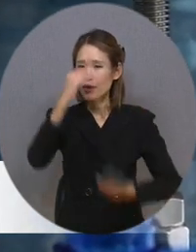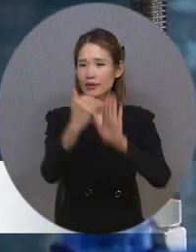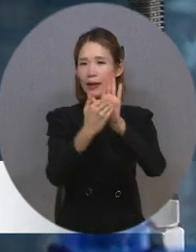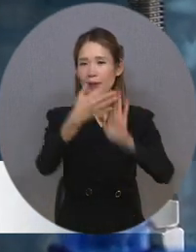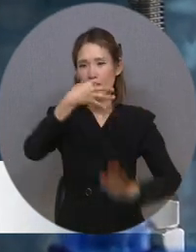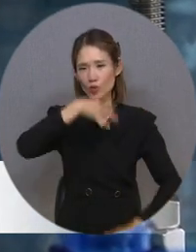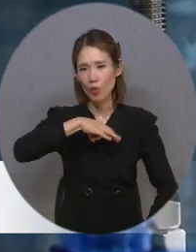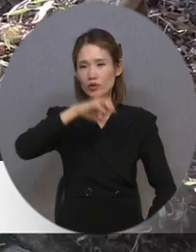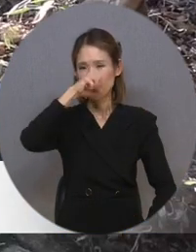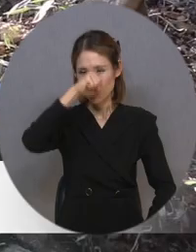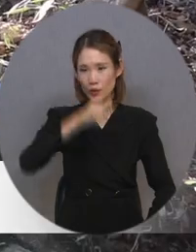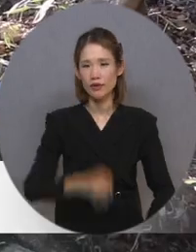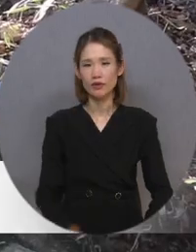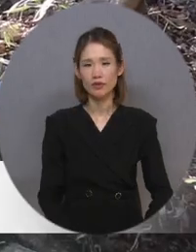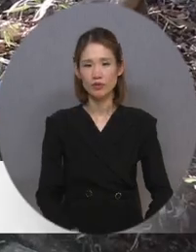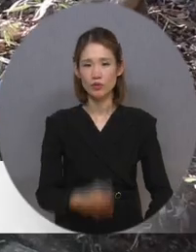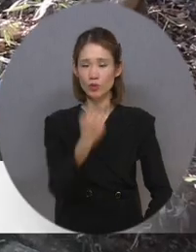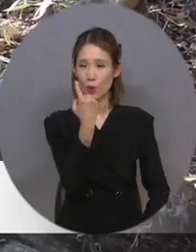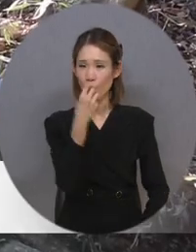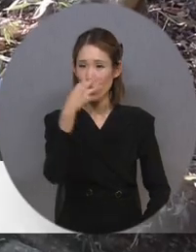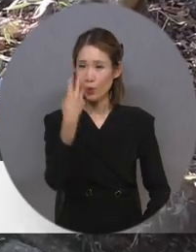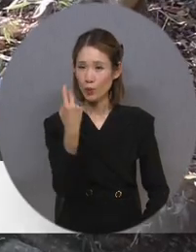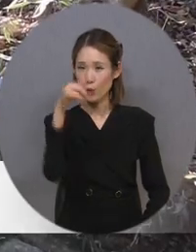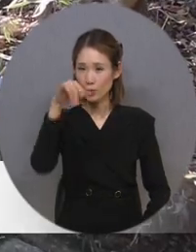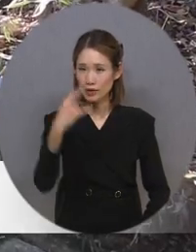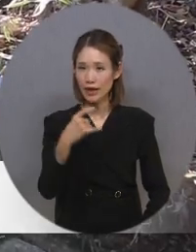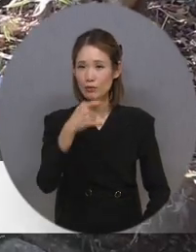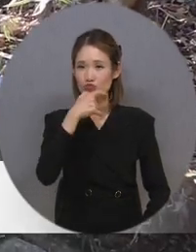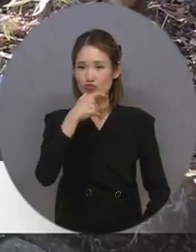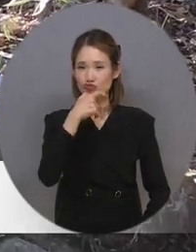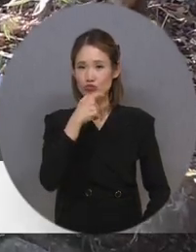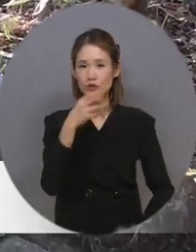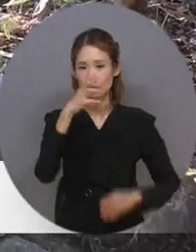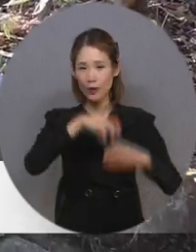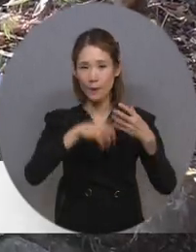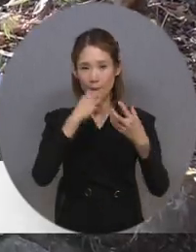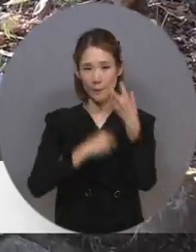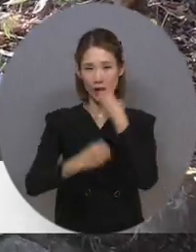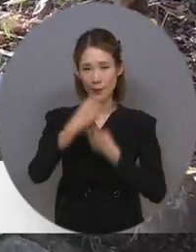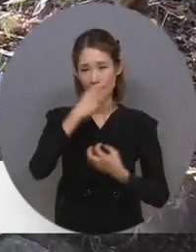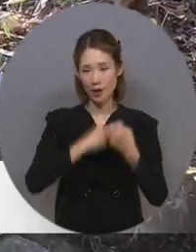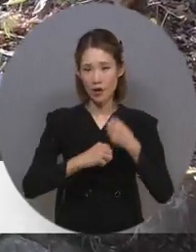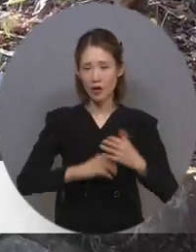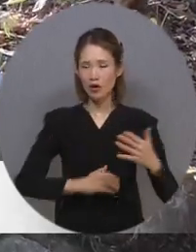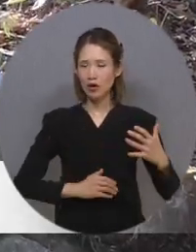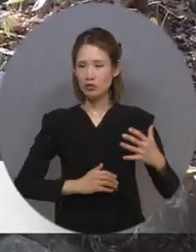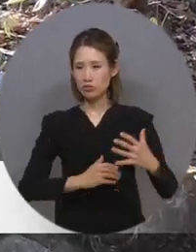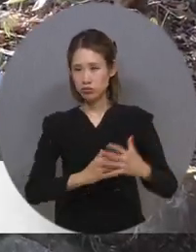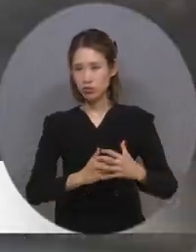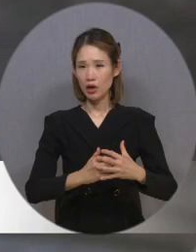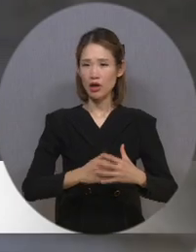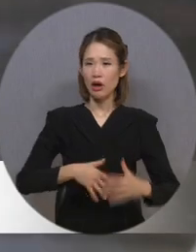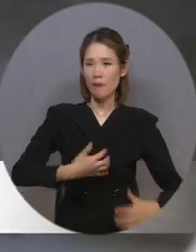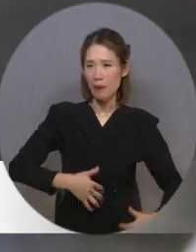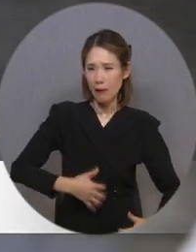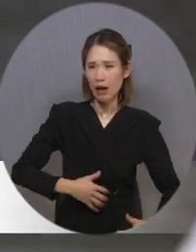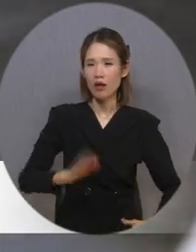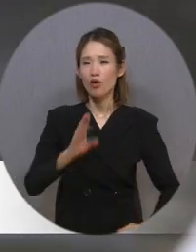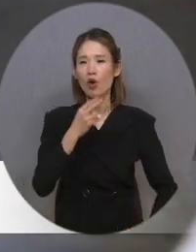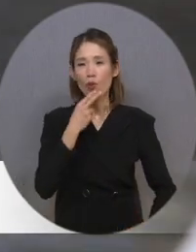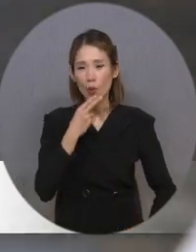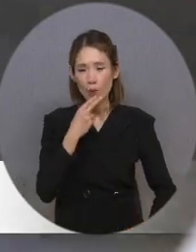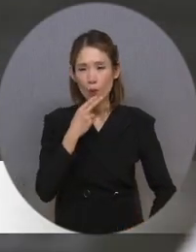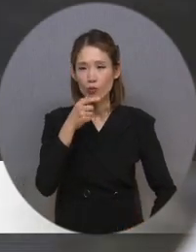있습니다. 고로쇠 약수는 흡수력이 뛰어나 많은 양을 마셔도 포만감이나 탈이 나지 않으며 물맛이